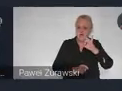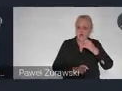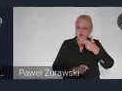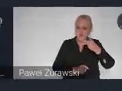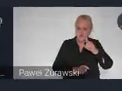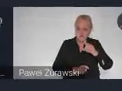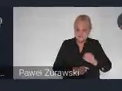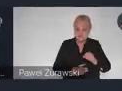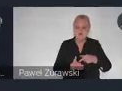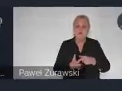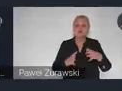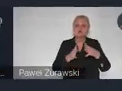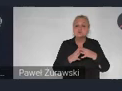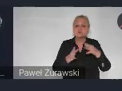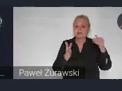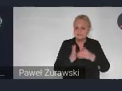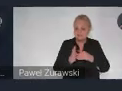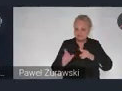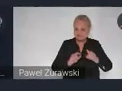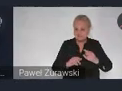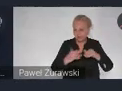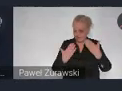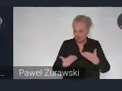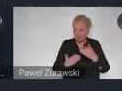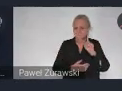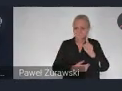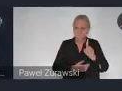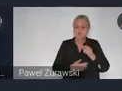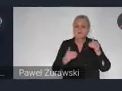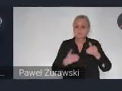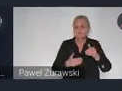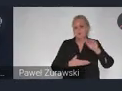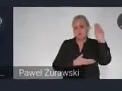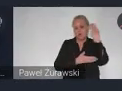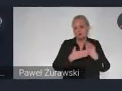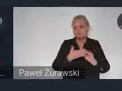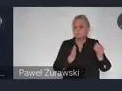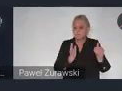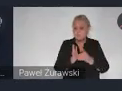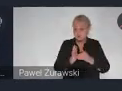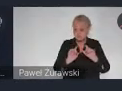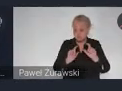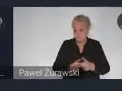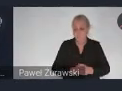w 10 tysiącach znaków będą państwo musieli opisać potrzeby